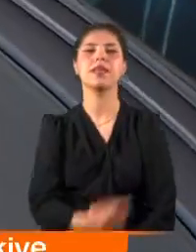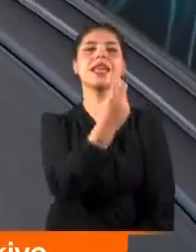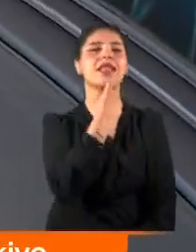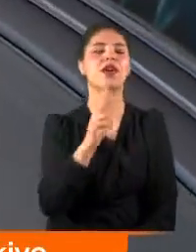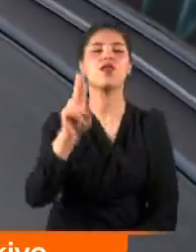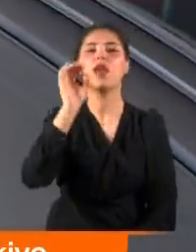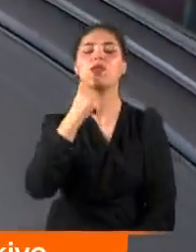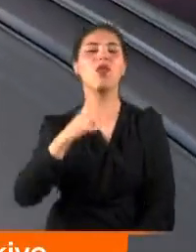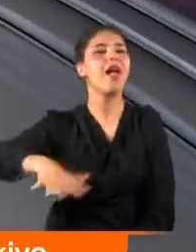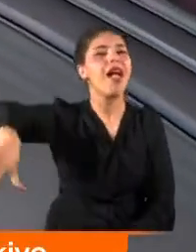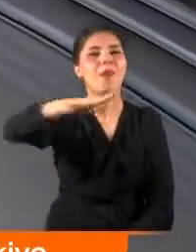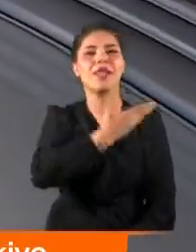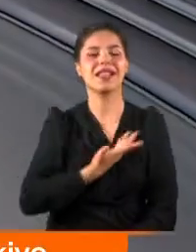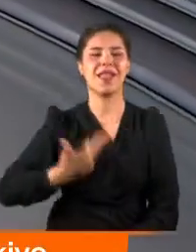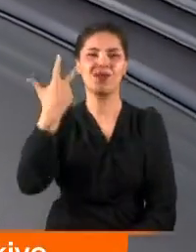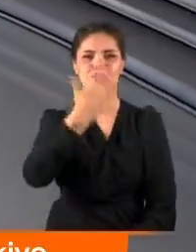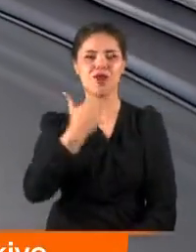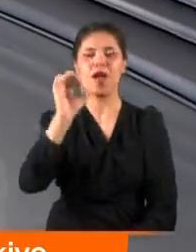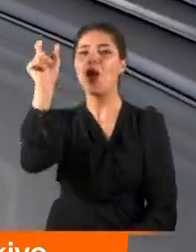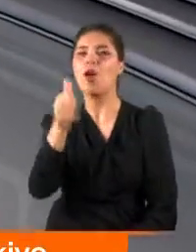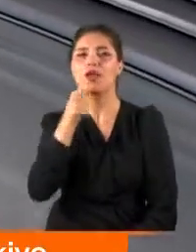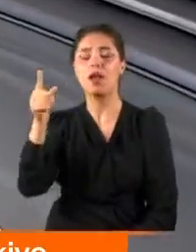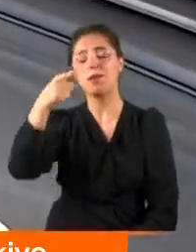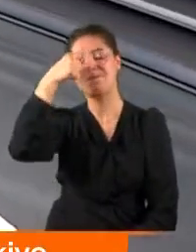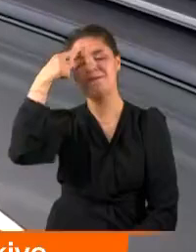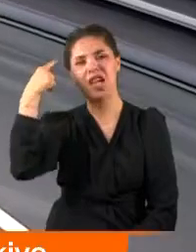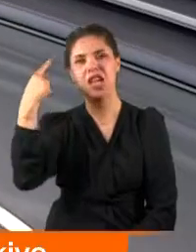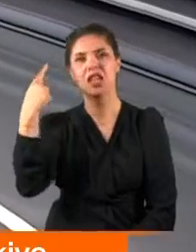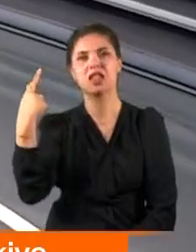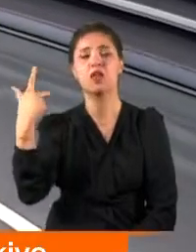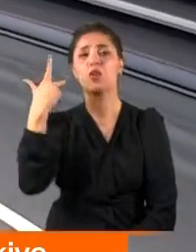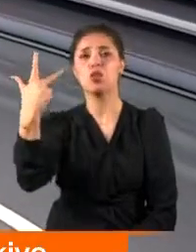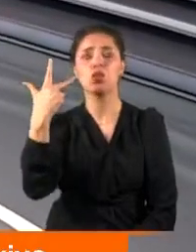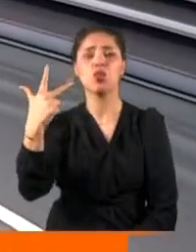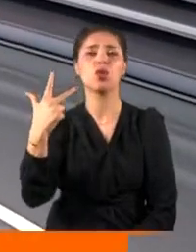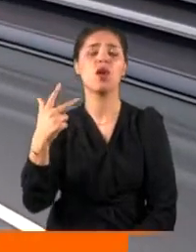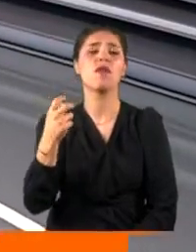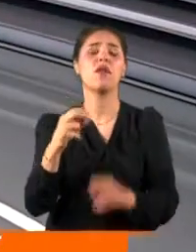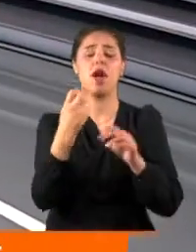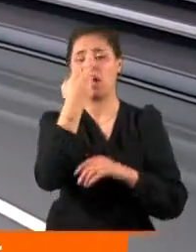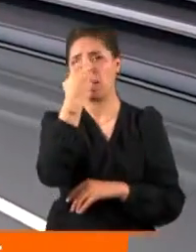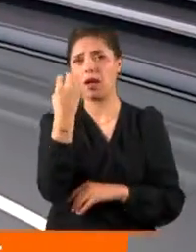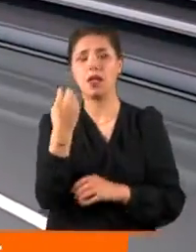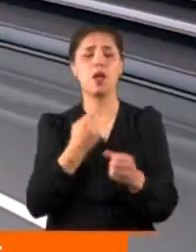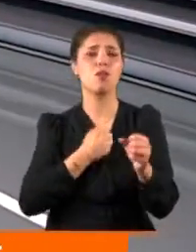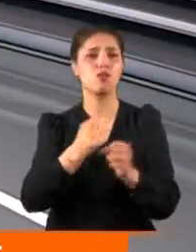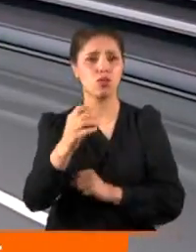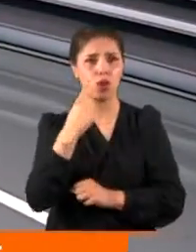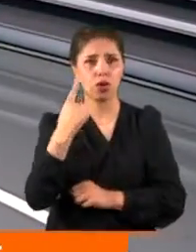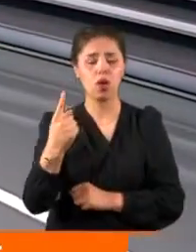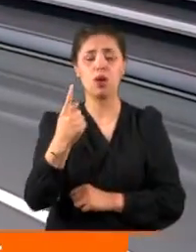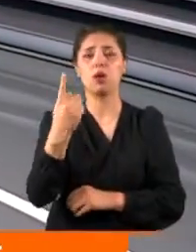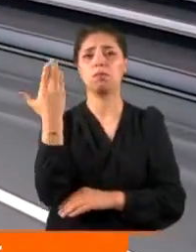7'den 70 herkesin çok sevdiği bir müzisyen Özkan Uğur. Maalesef 3 kez yakalandı lenf kanseriyle mücadele ederken geçen günlerde